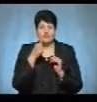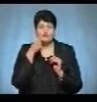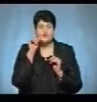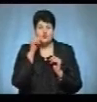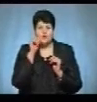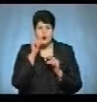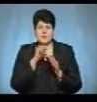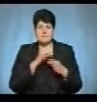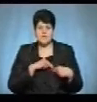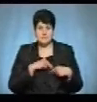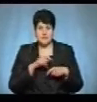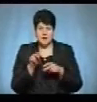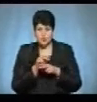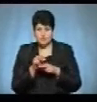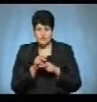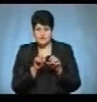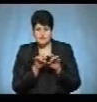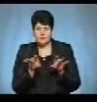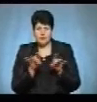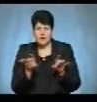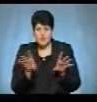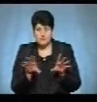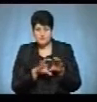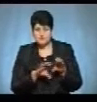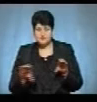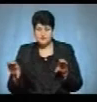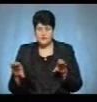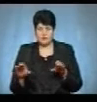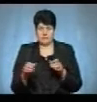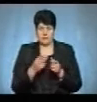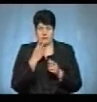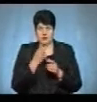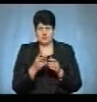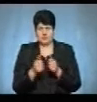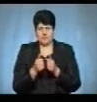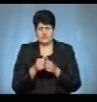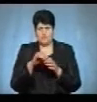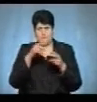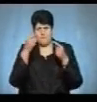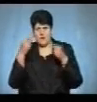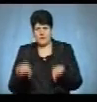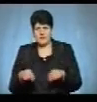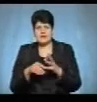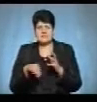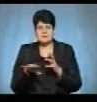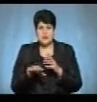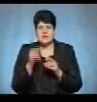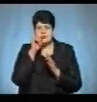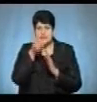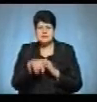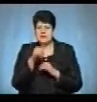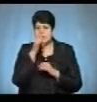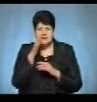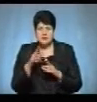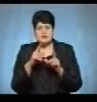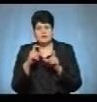працівники, ремонтувавши прорив каналізації на вулиці Ринок, помітили, що поруч провалилась земля. Залізти туди не змогли, сфотографували приміщення